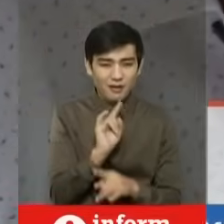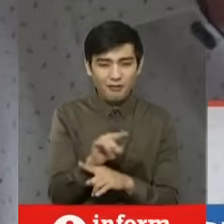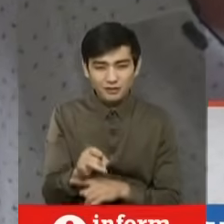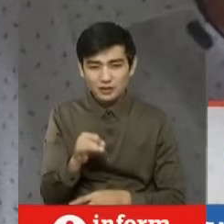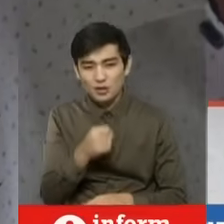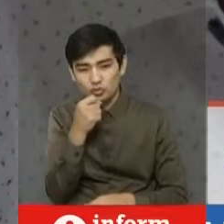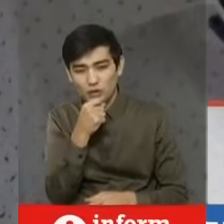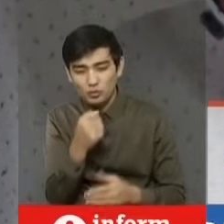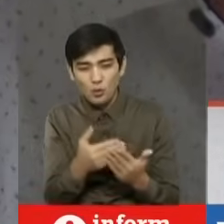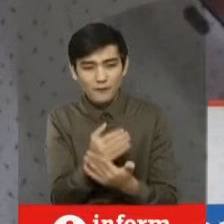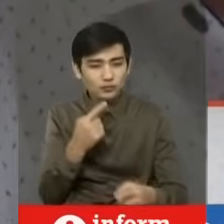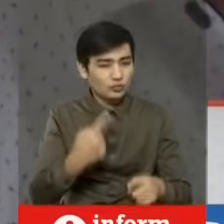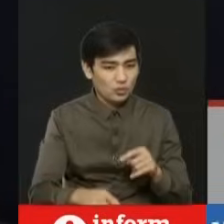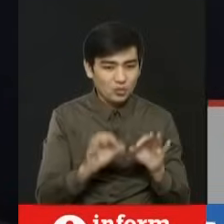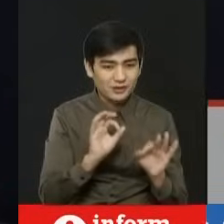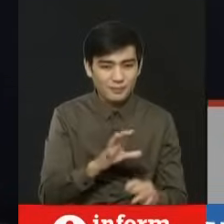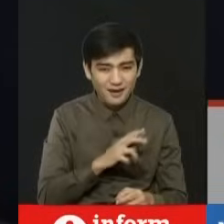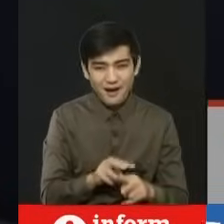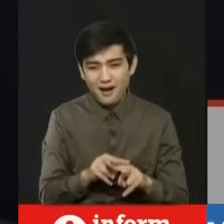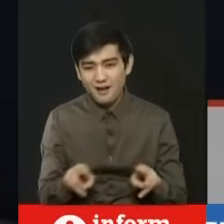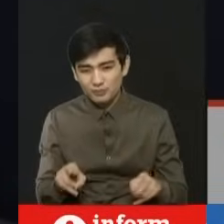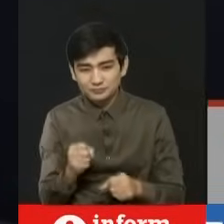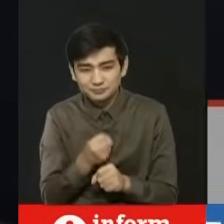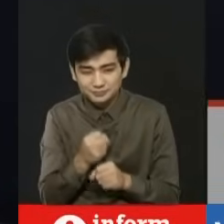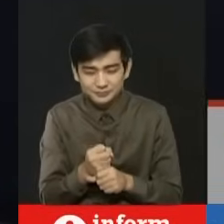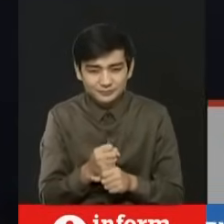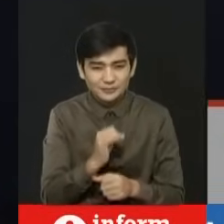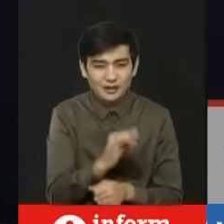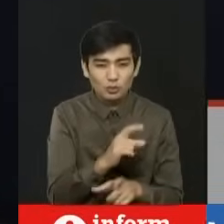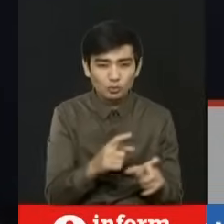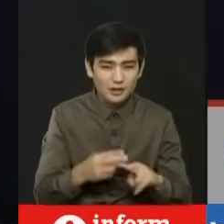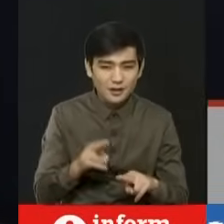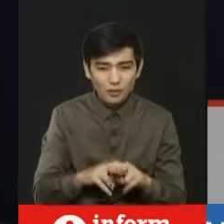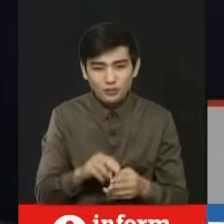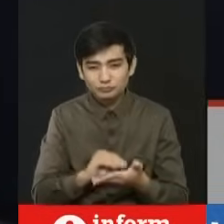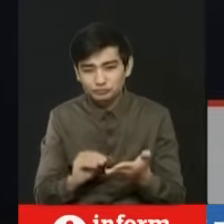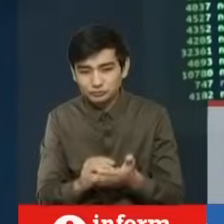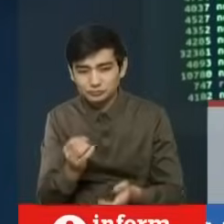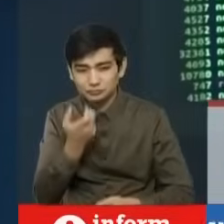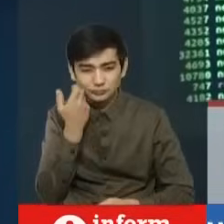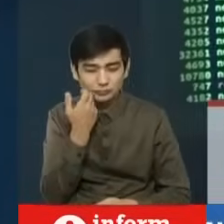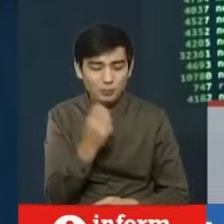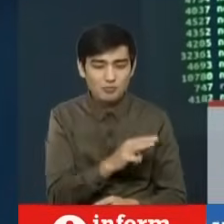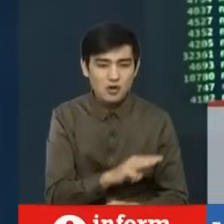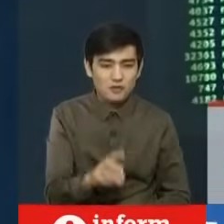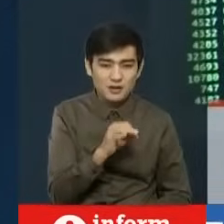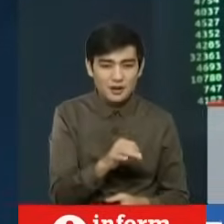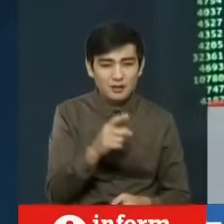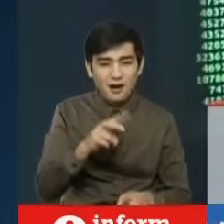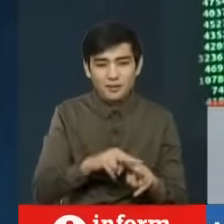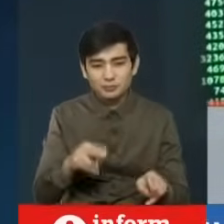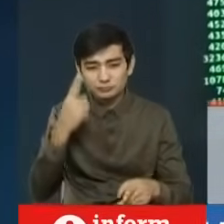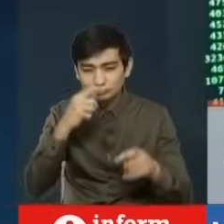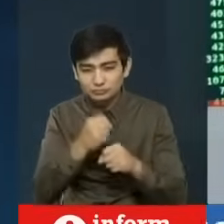рассказывают совершенно о другом Точно также подделывают и интервью людей которые якобы зарабатывают миллионы найти создателей таких